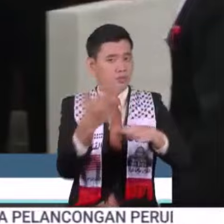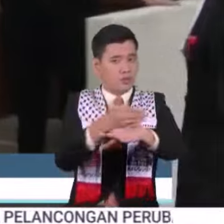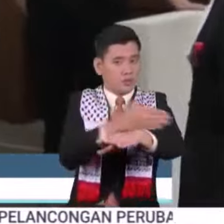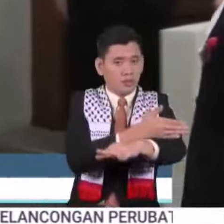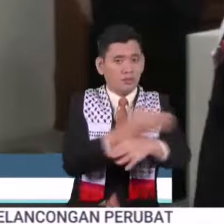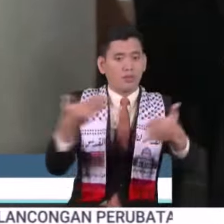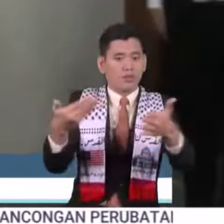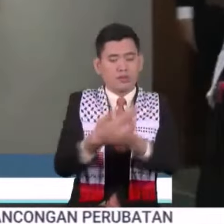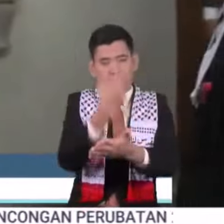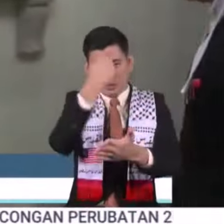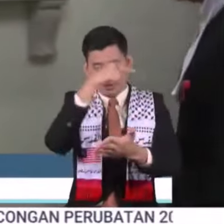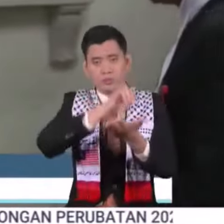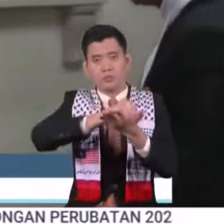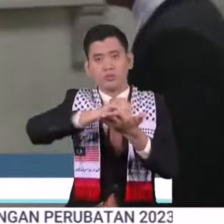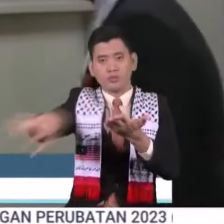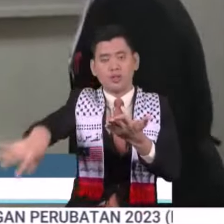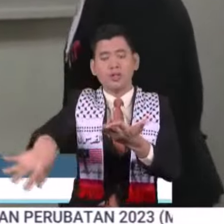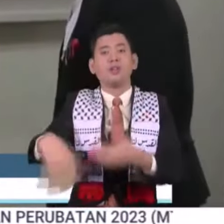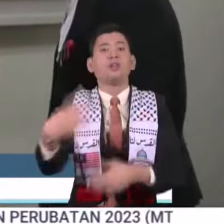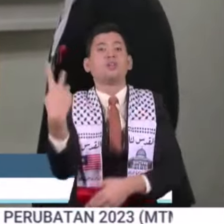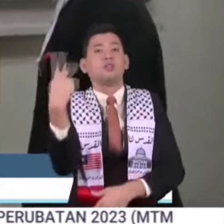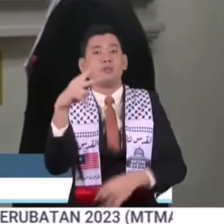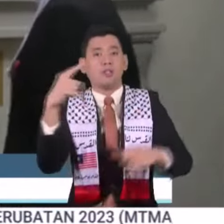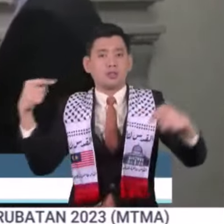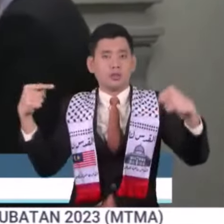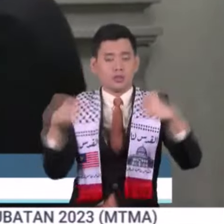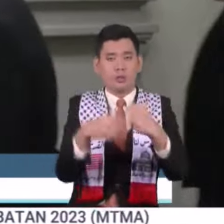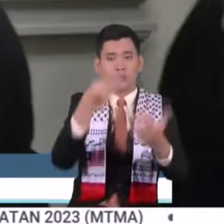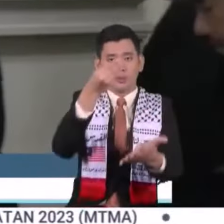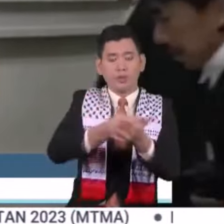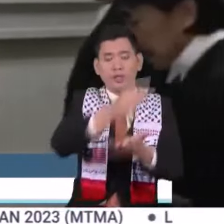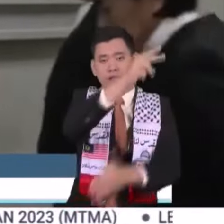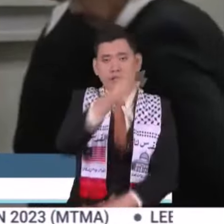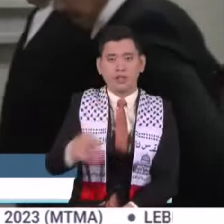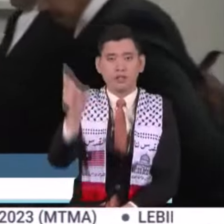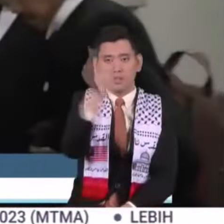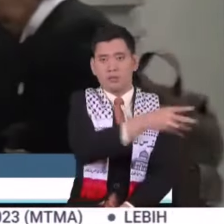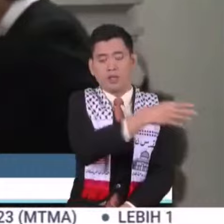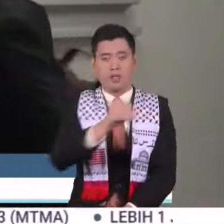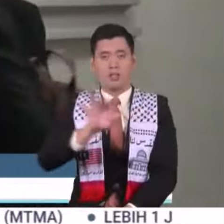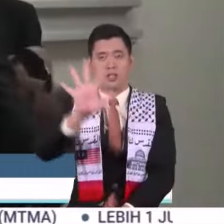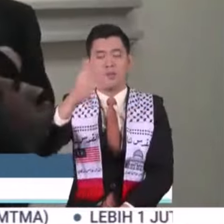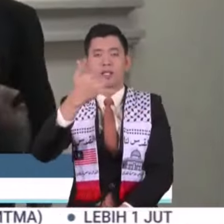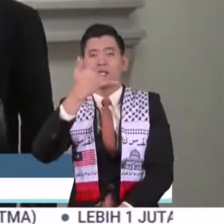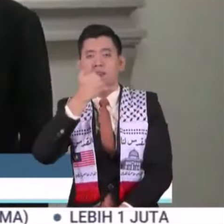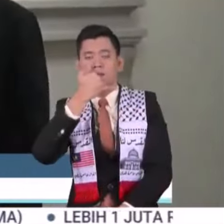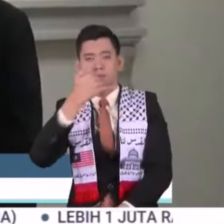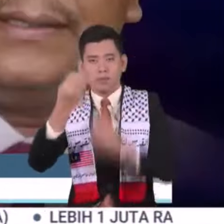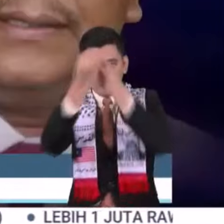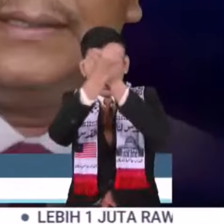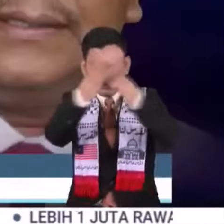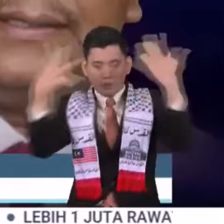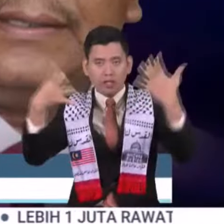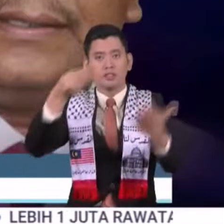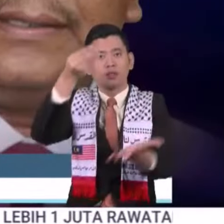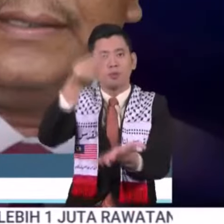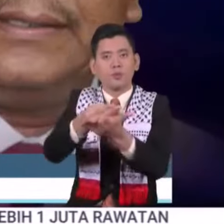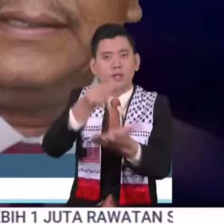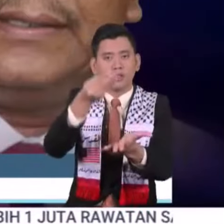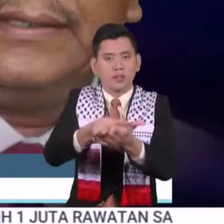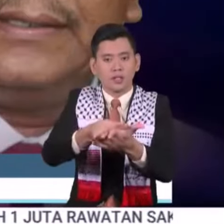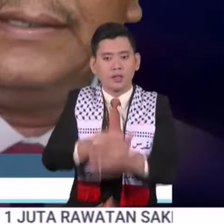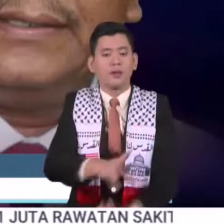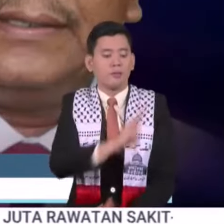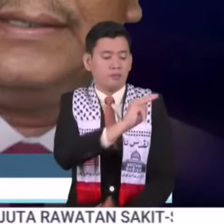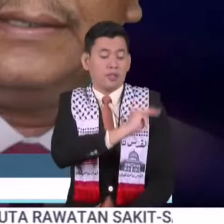bagi mengugurkan 12 tuduhan pengubahan wang haram dan 5 kesalahan gagal isytihar pendapatan. Menteri